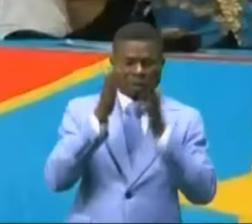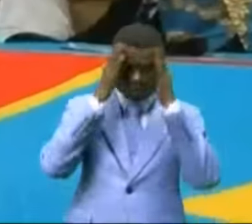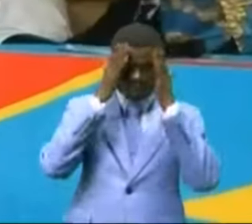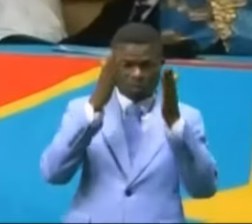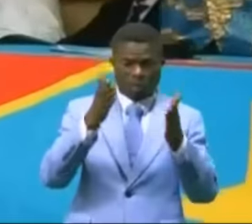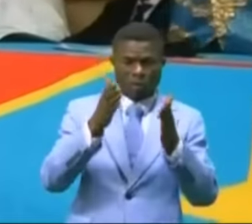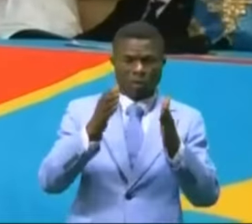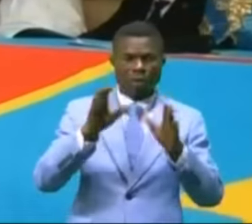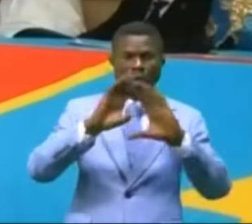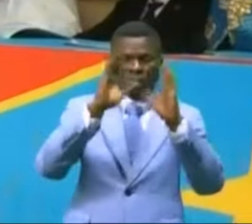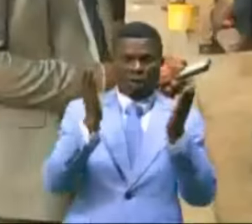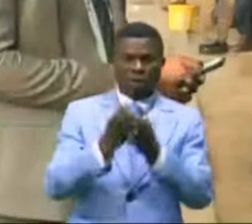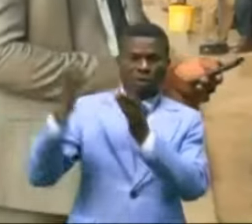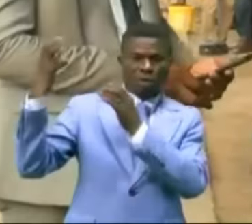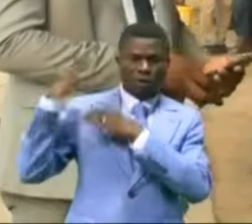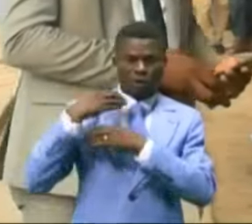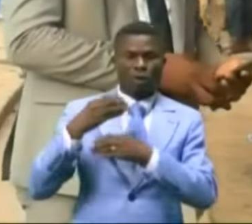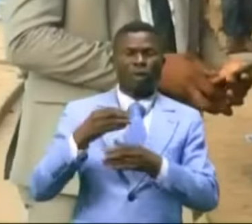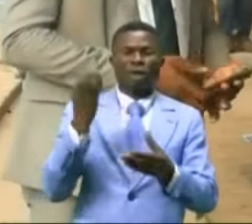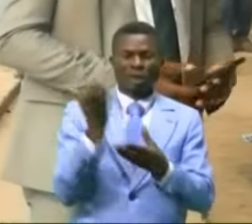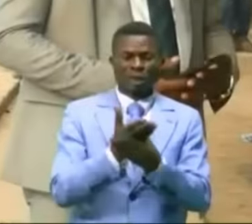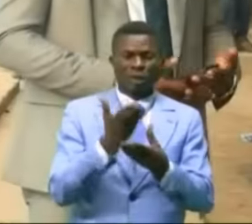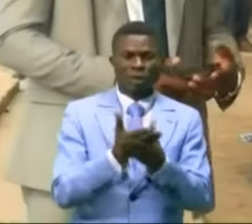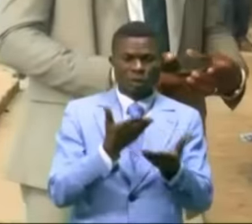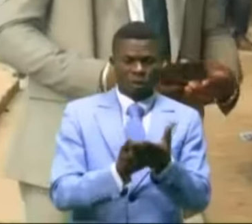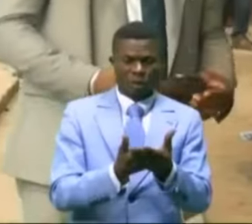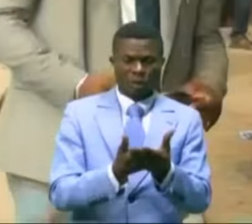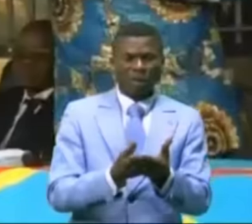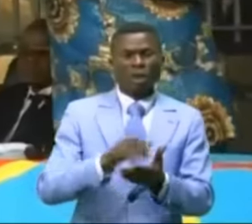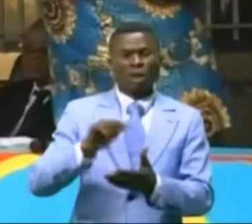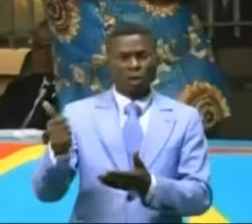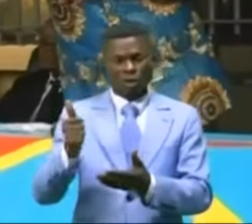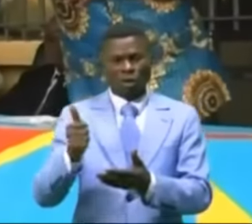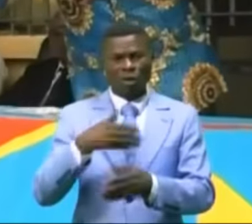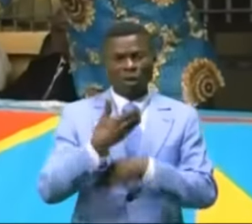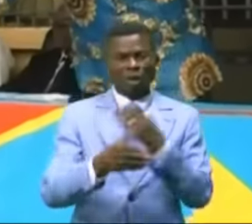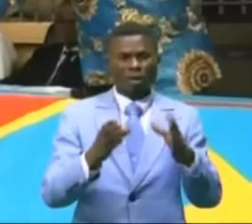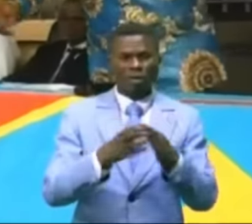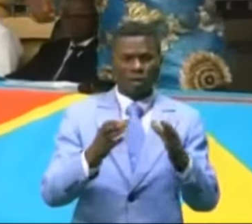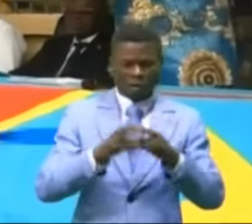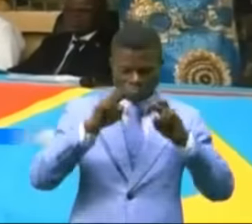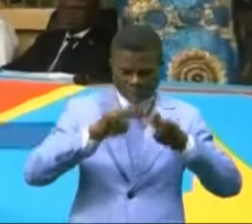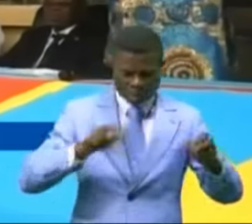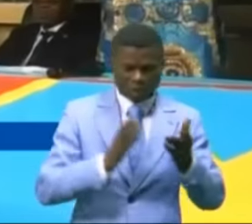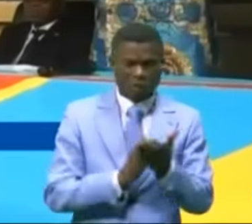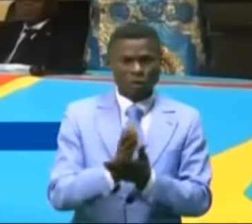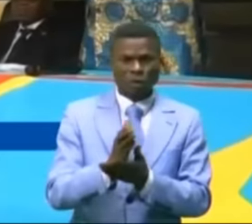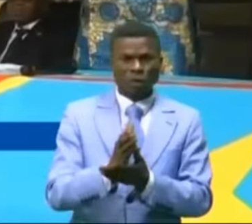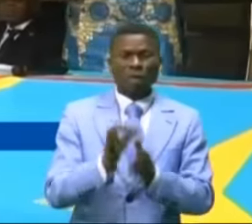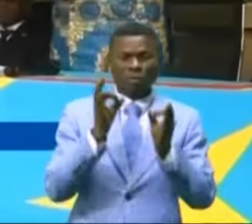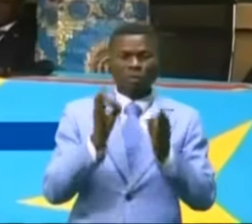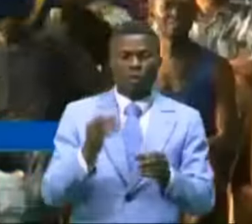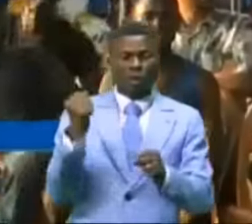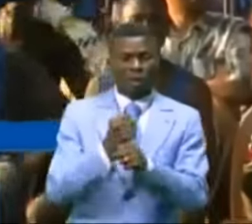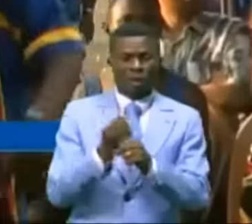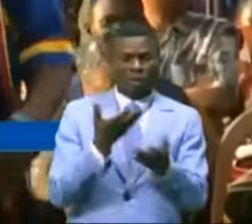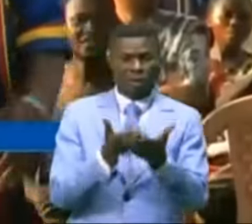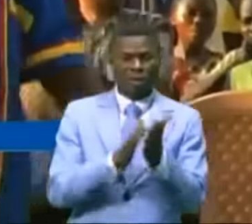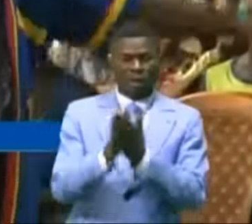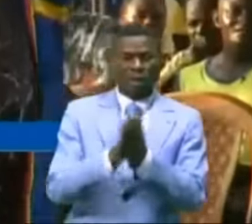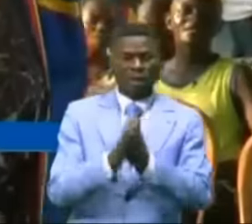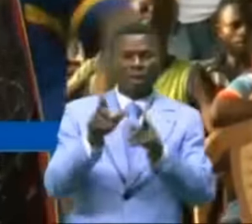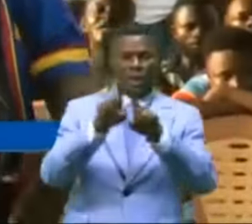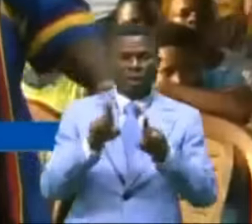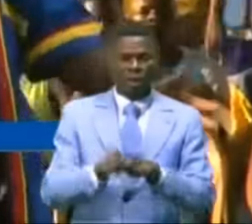la commission en charge des traitements des dossiers qui, du reste, s'est fait avec minutie. Par ailleurs, cette opération concerne